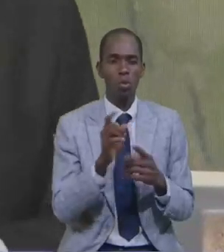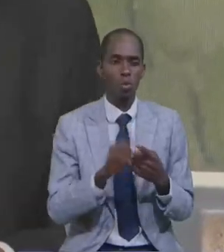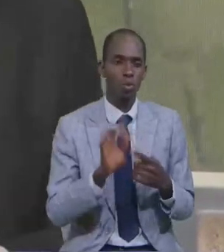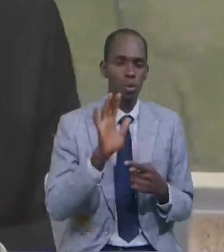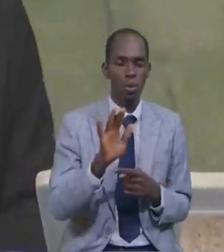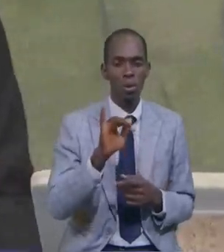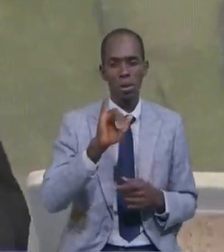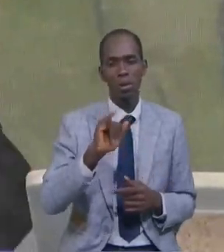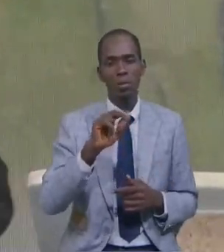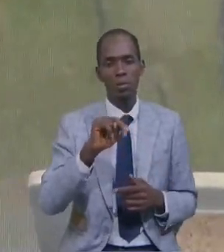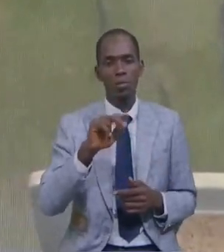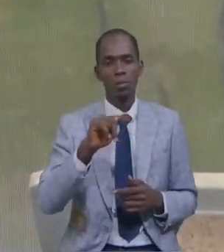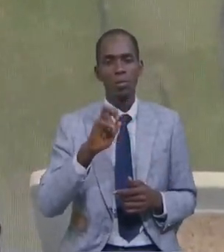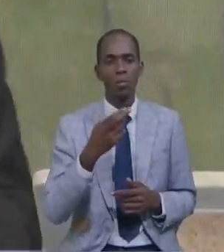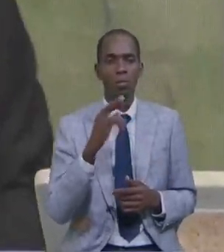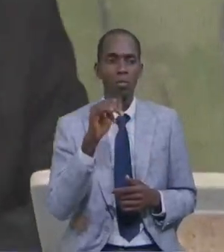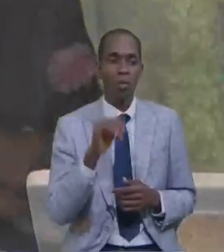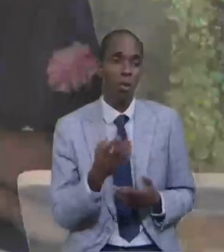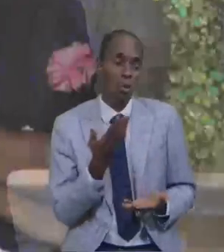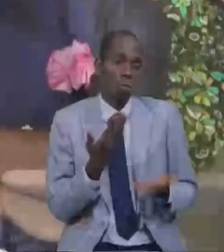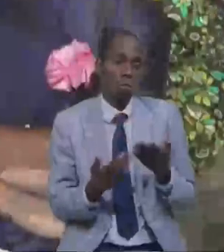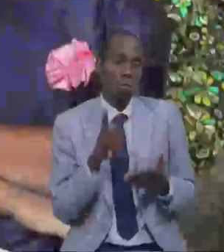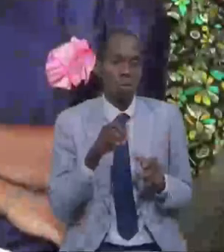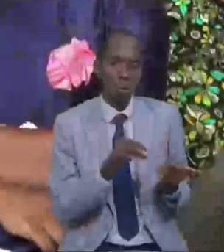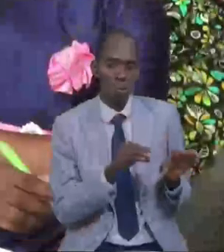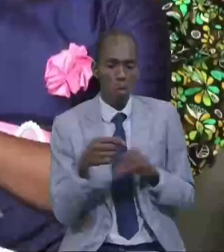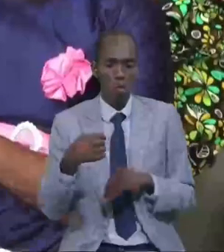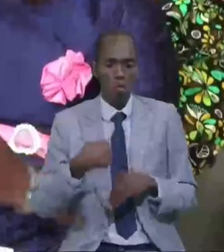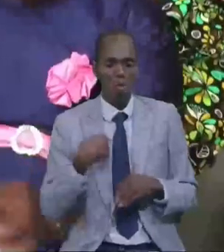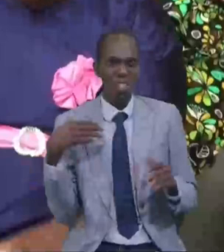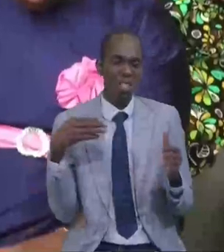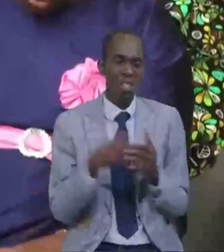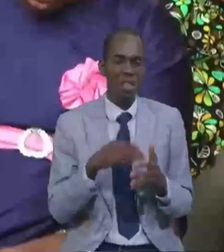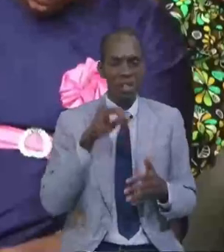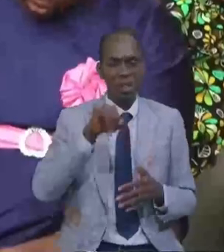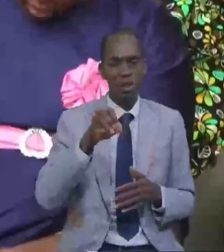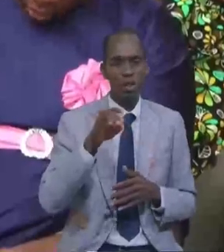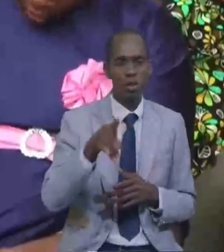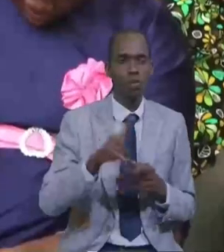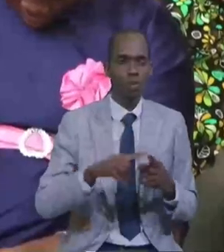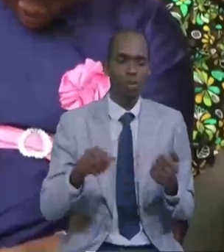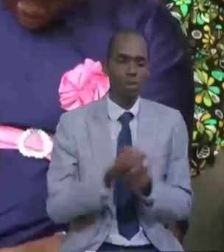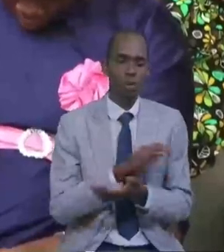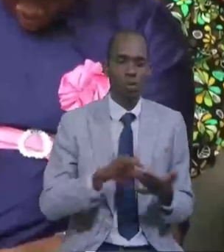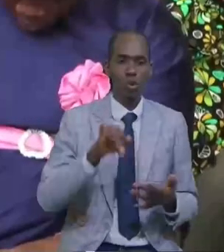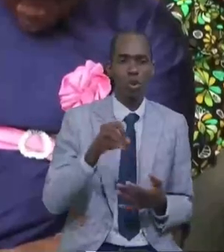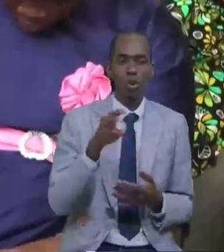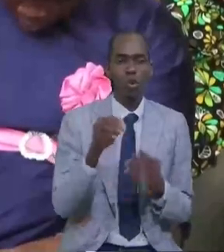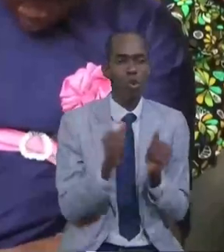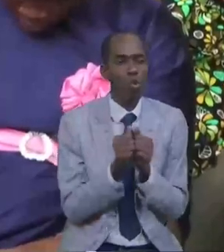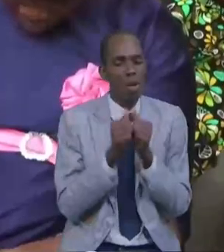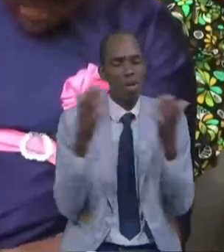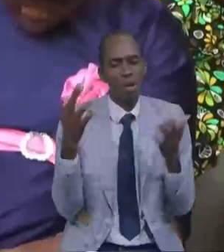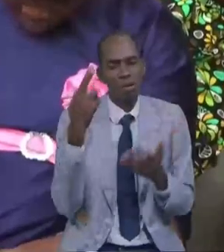sans cause. F, c'est la liberté, la